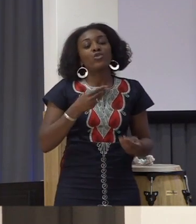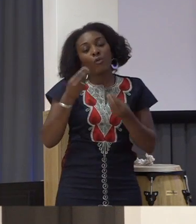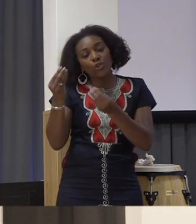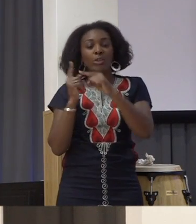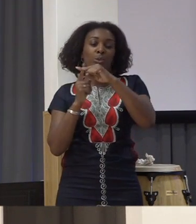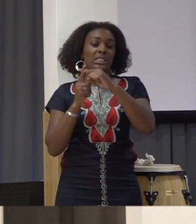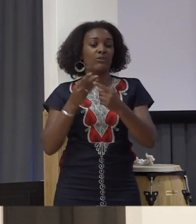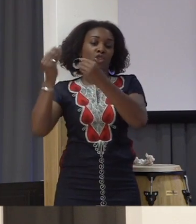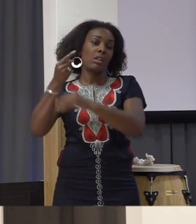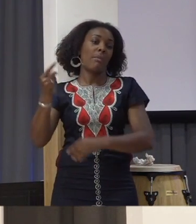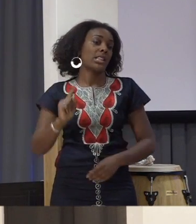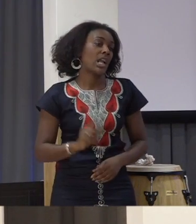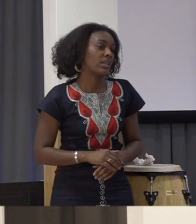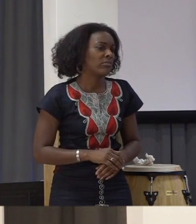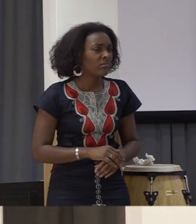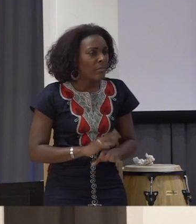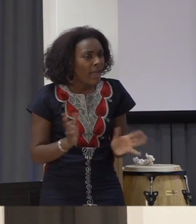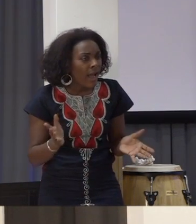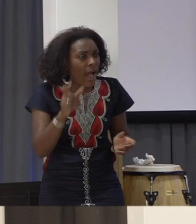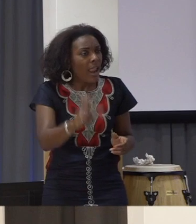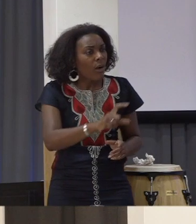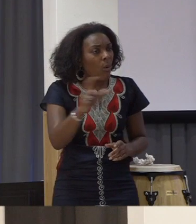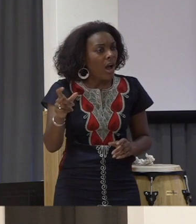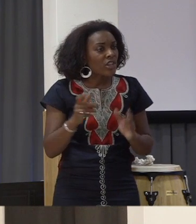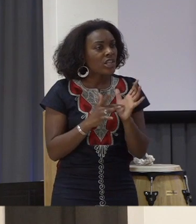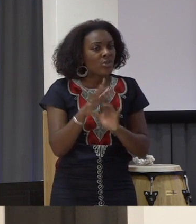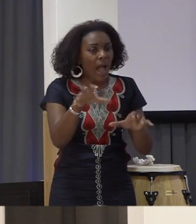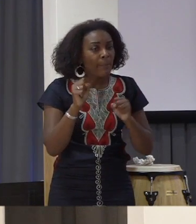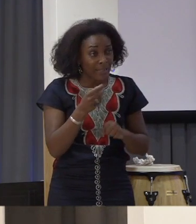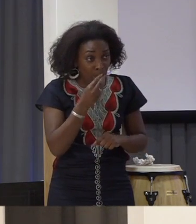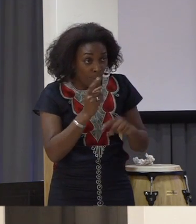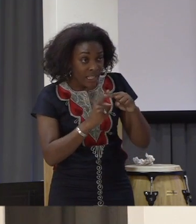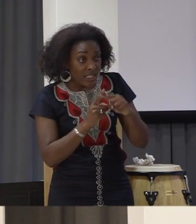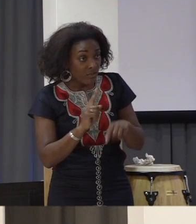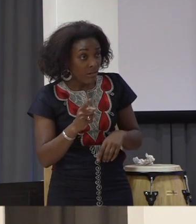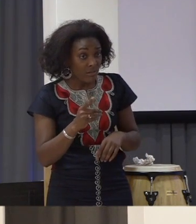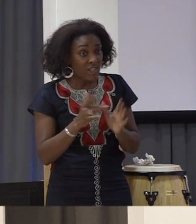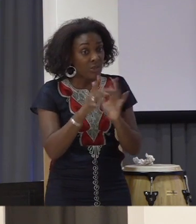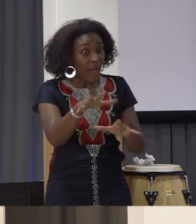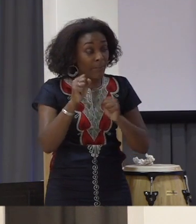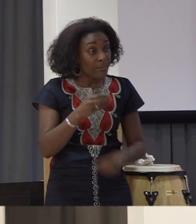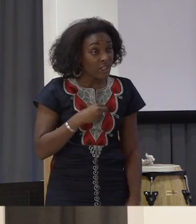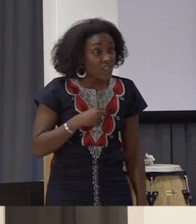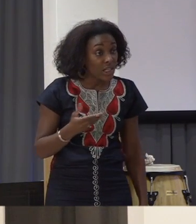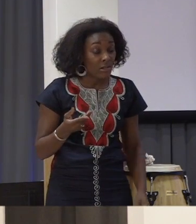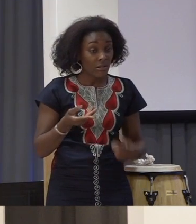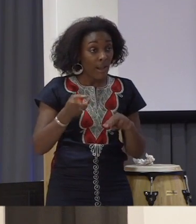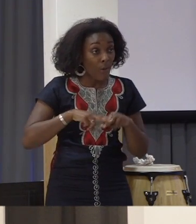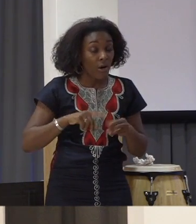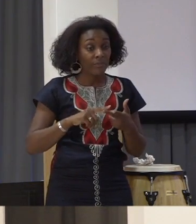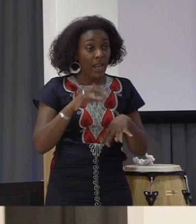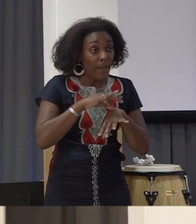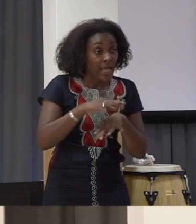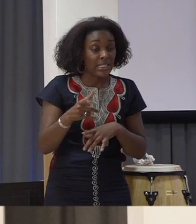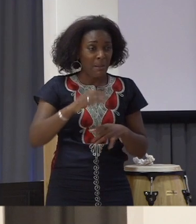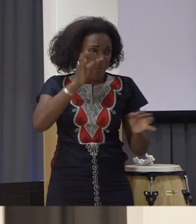Ok. Mais est-ce que Jésus a pris les bonnes choses à la croix? Il a pris les pires. Il a pris la mort. Il a pris la